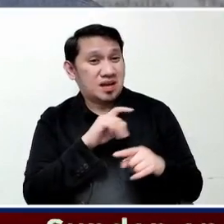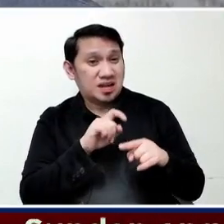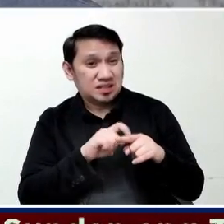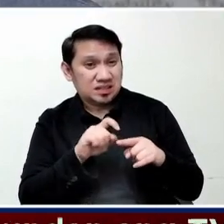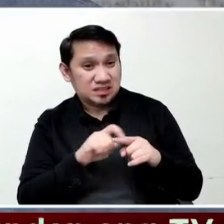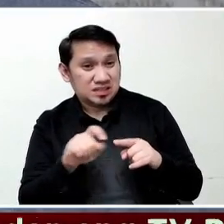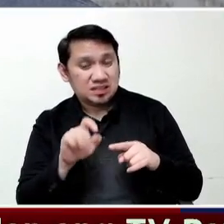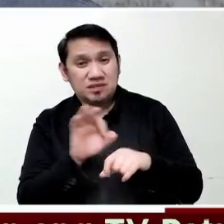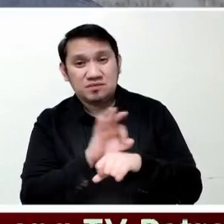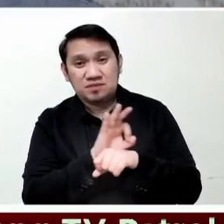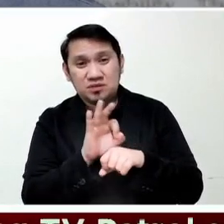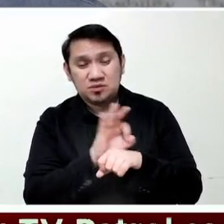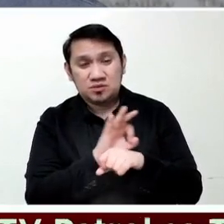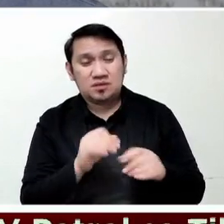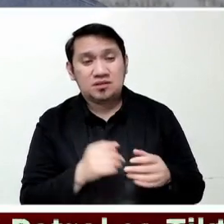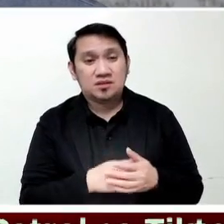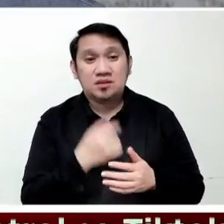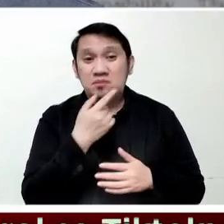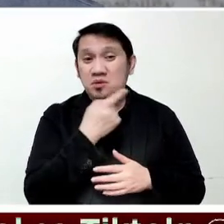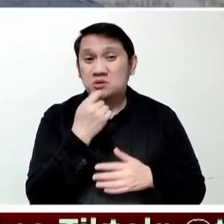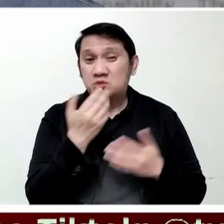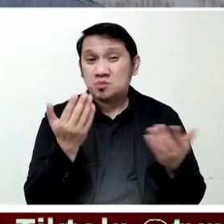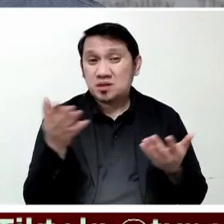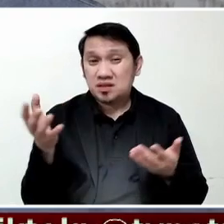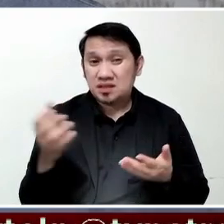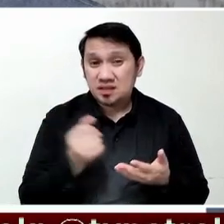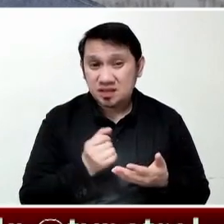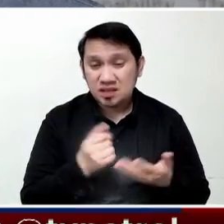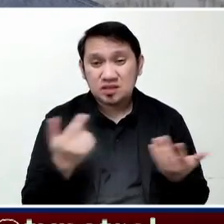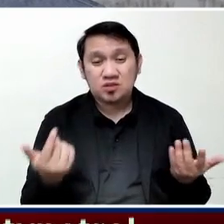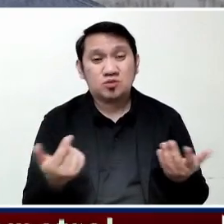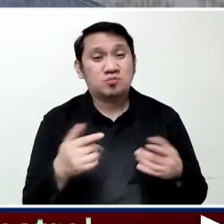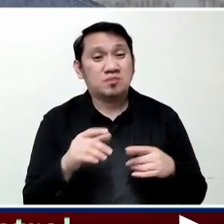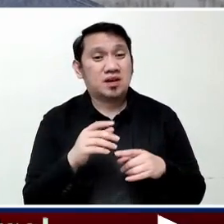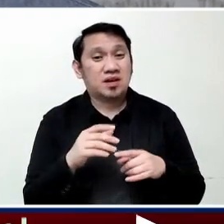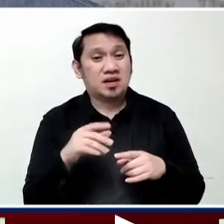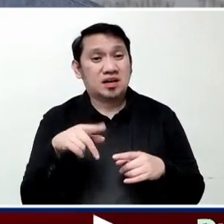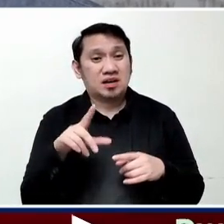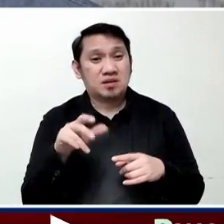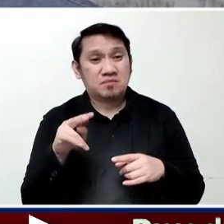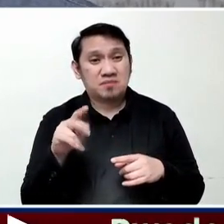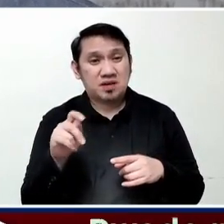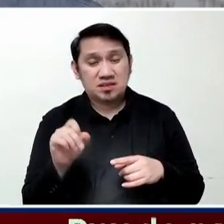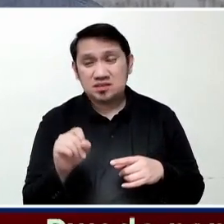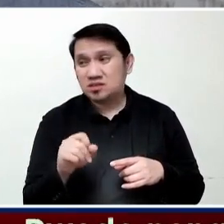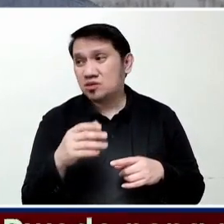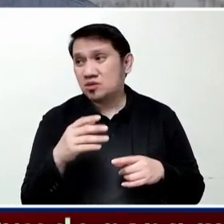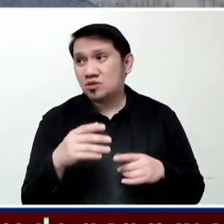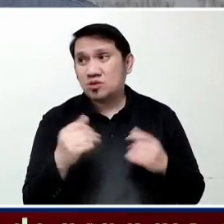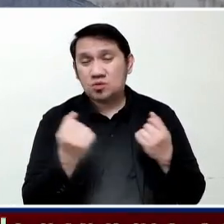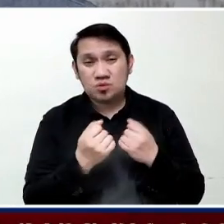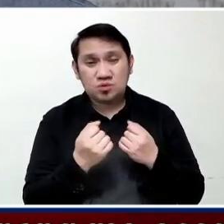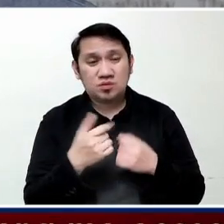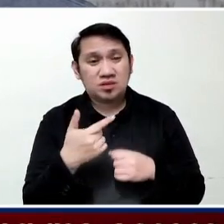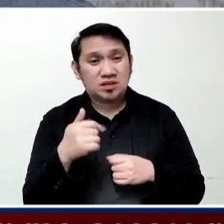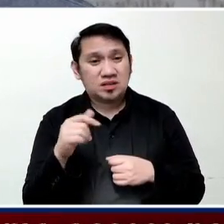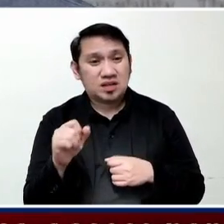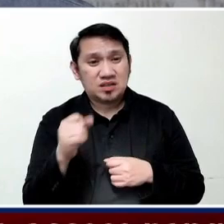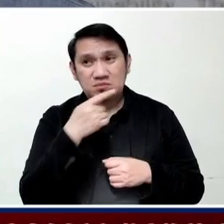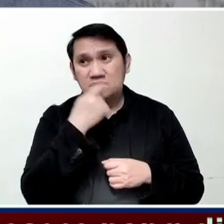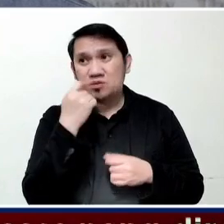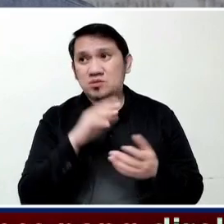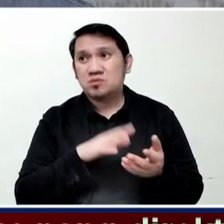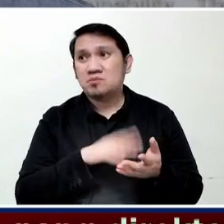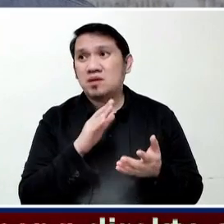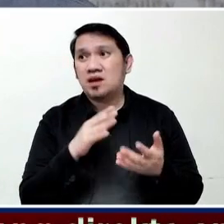Dahil yan sa ang pangunahing pinagkukunan ng mga generation plants ay mga coal plants at mga gas plants na sobrang mahal ngayon. At ito